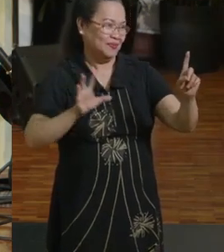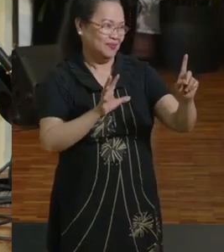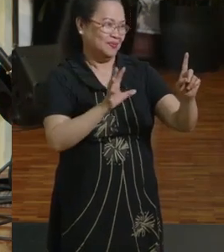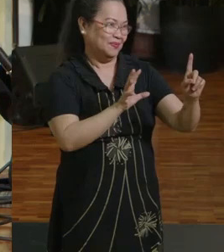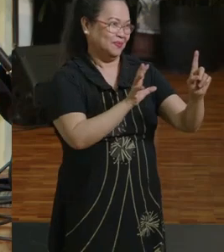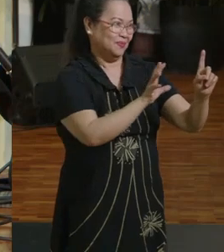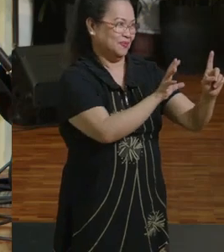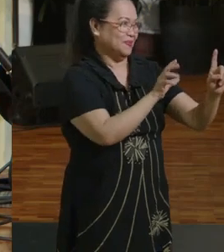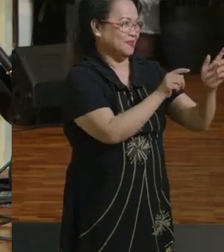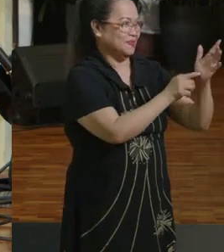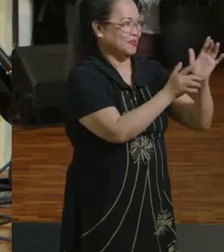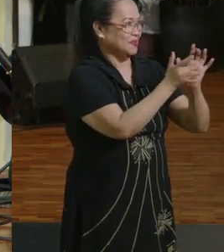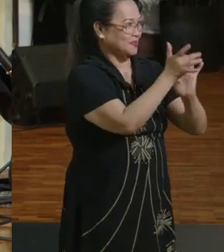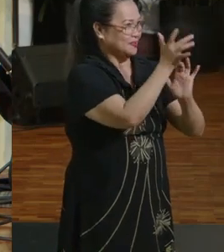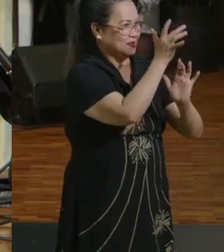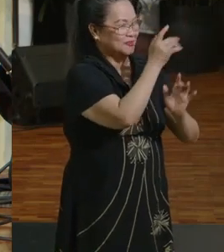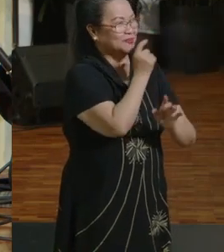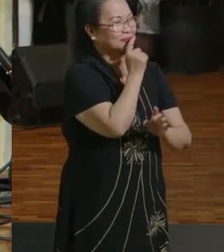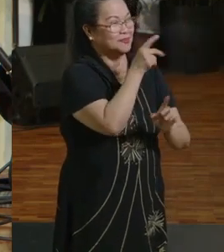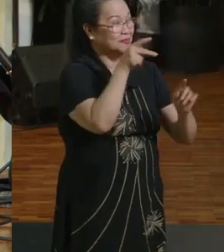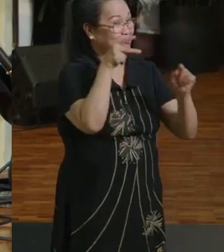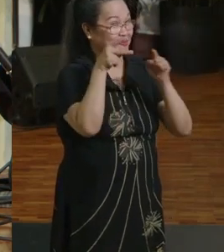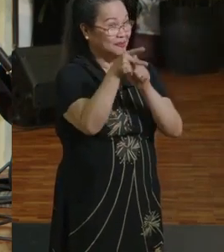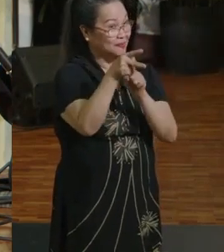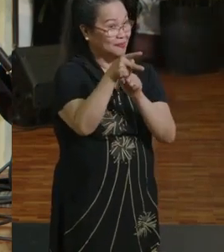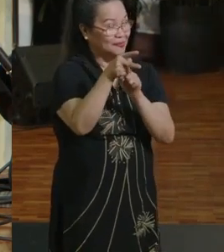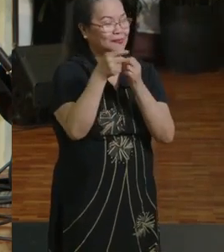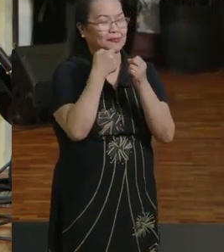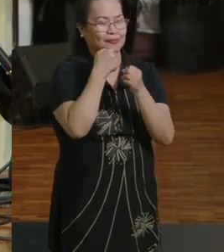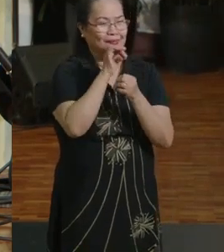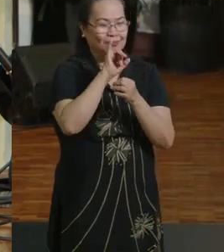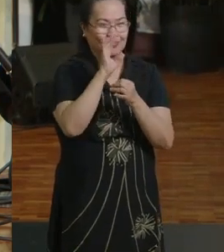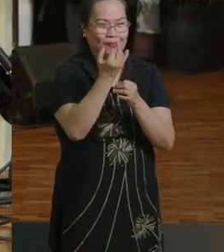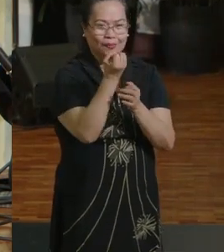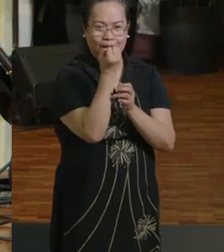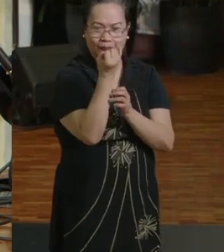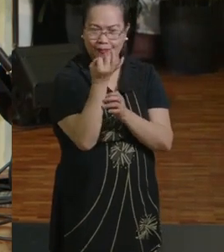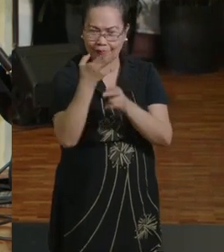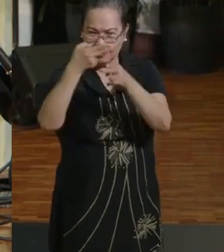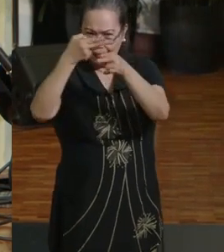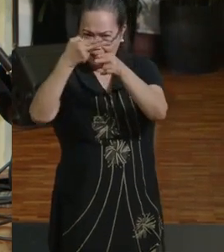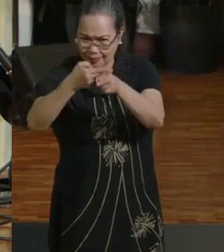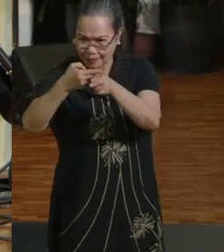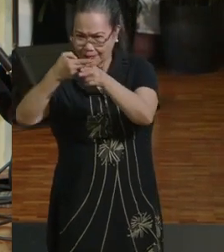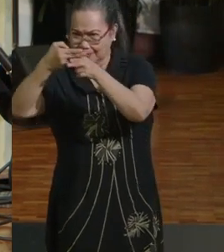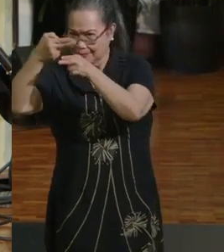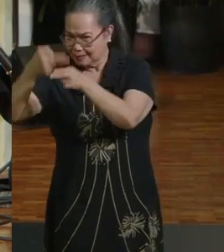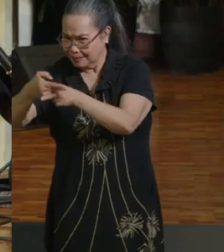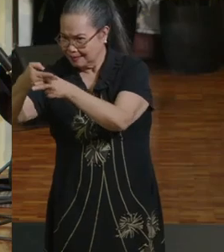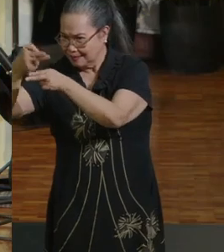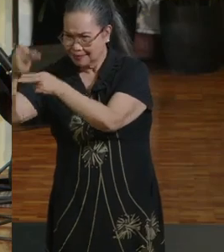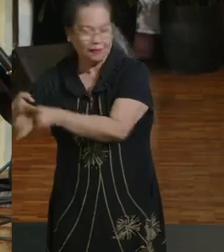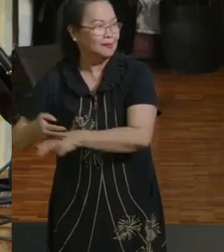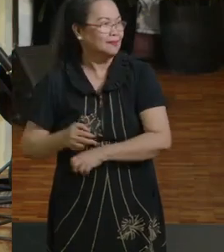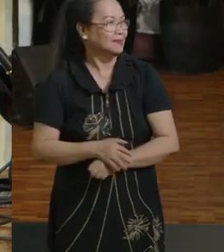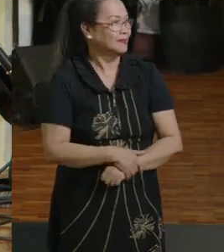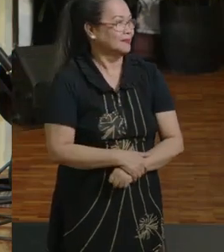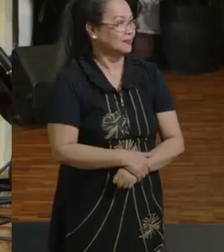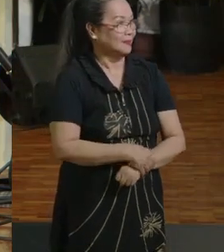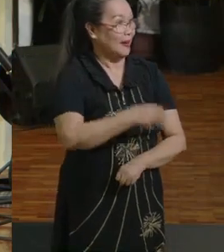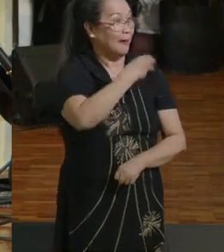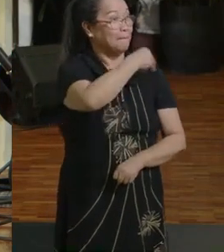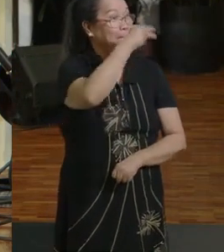may nakalagay na colon. Ang ibig sabihin, enumeration yung susunod. No?